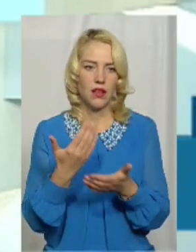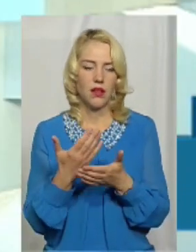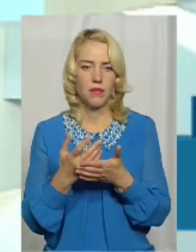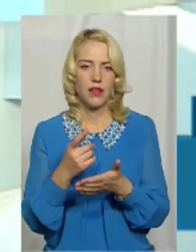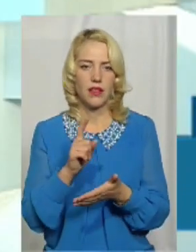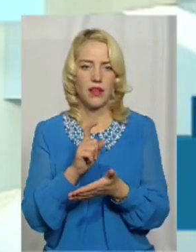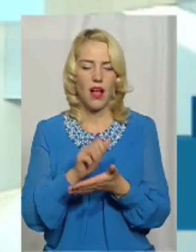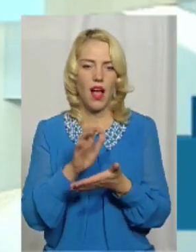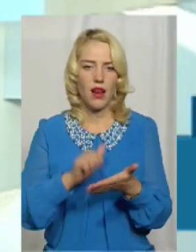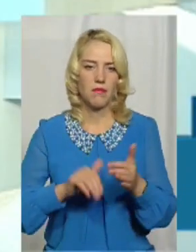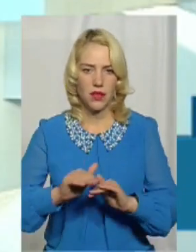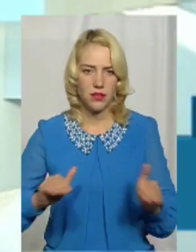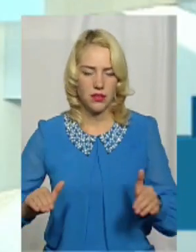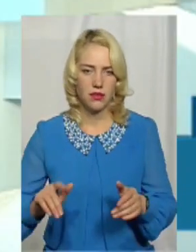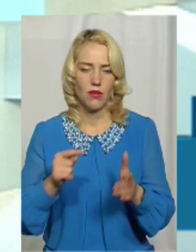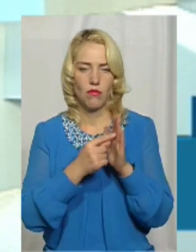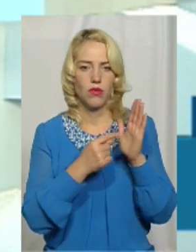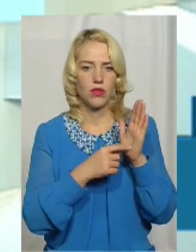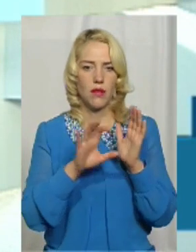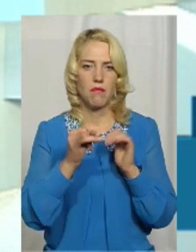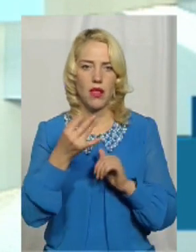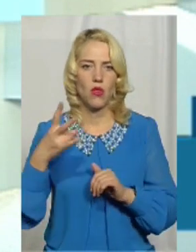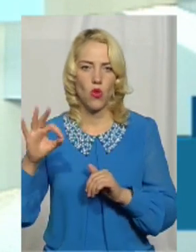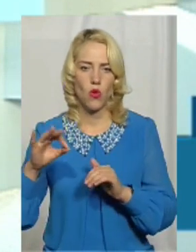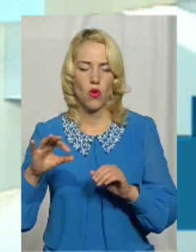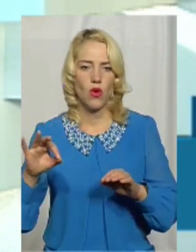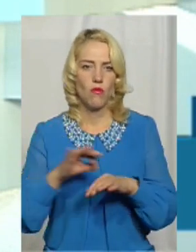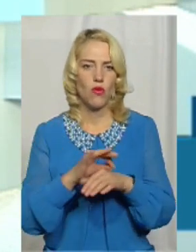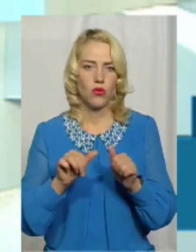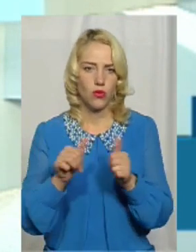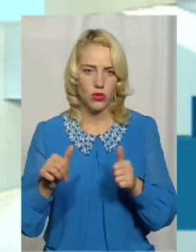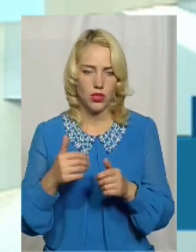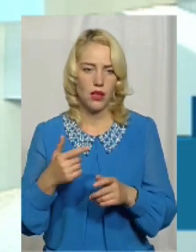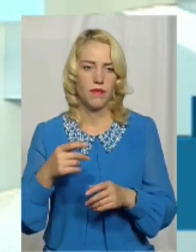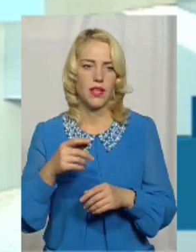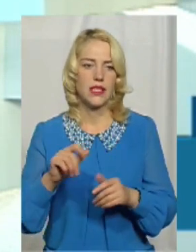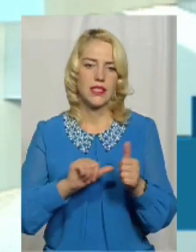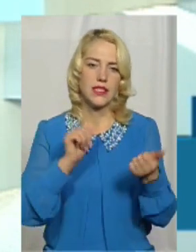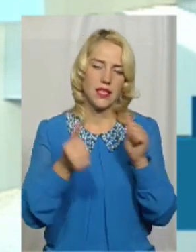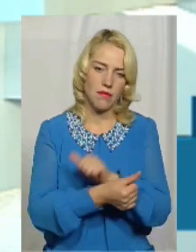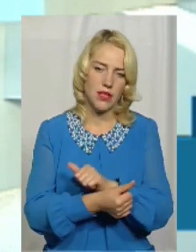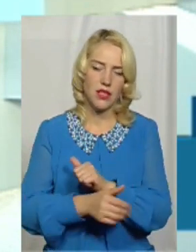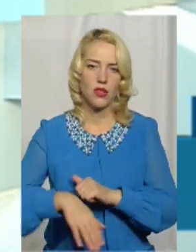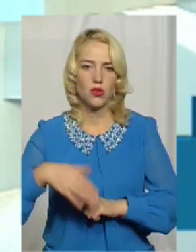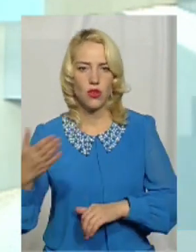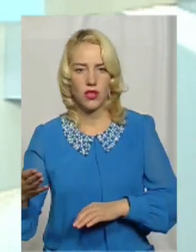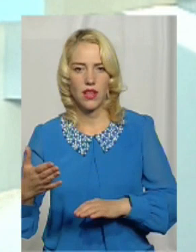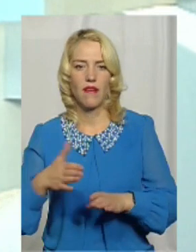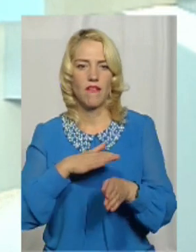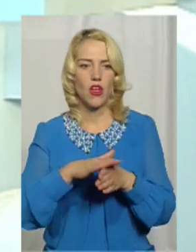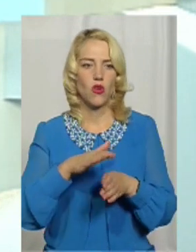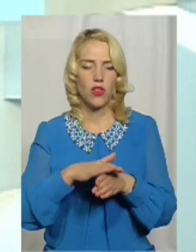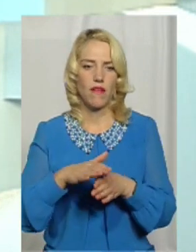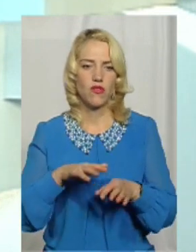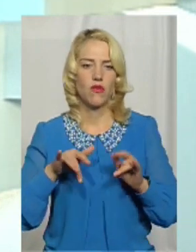стягнення аліментів, поділ майна подружжя. Це заміна сторони виконавчого провадження